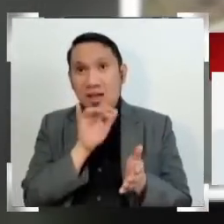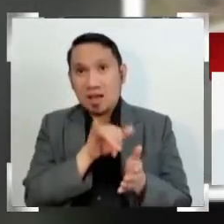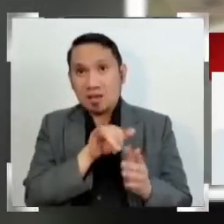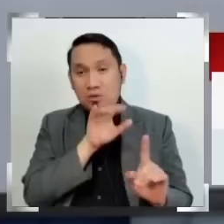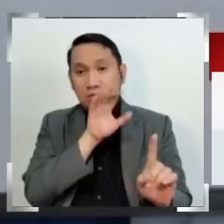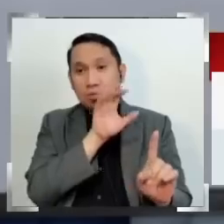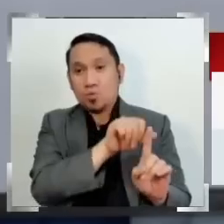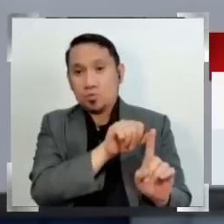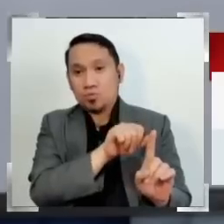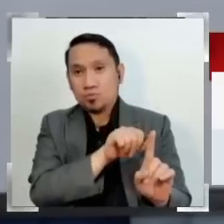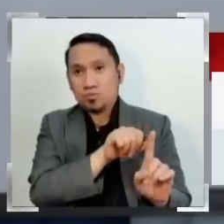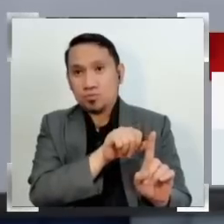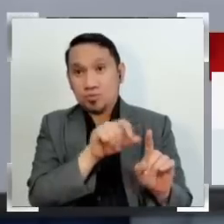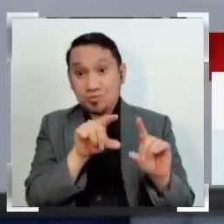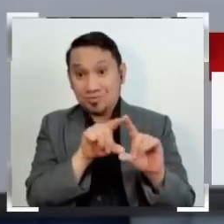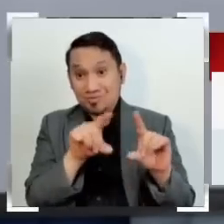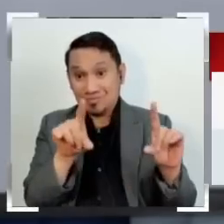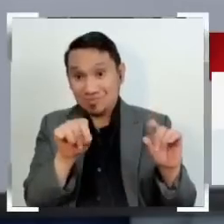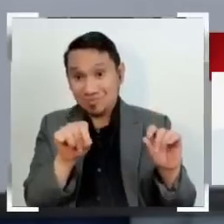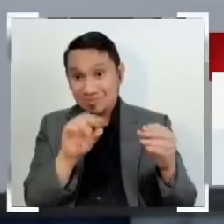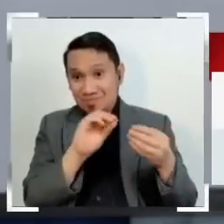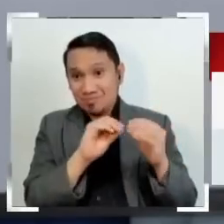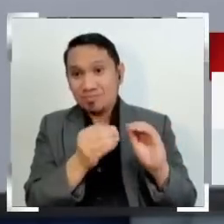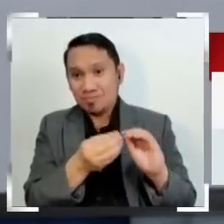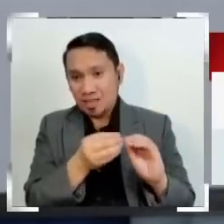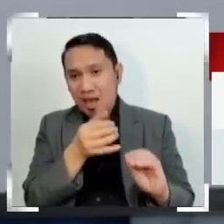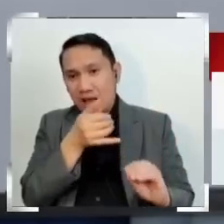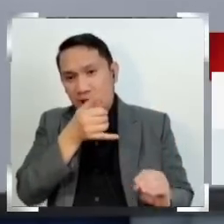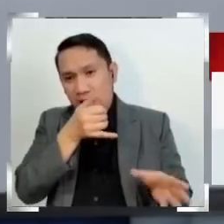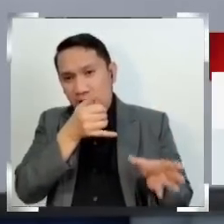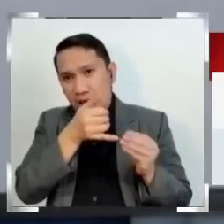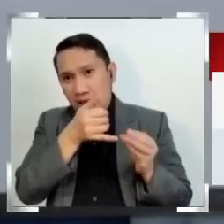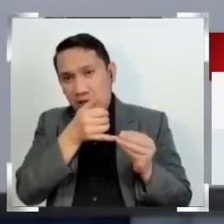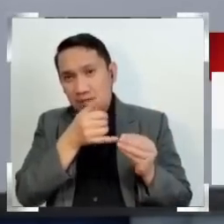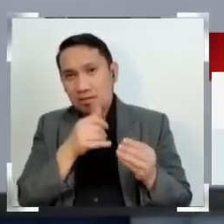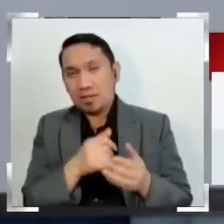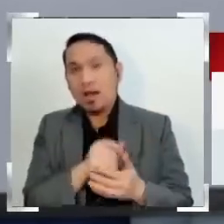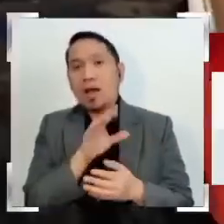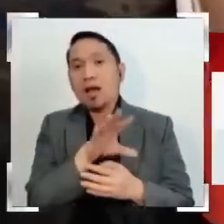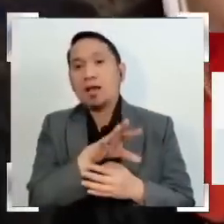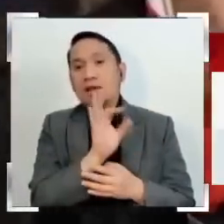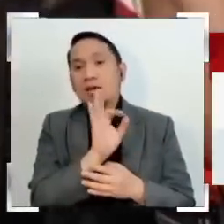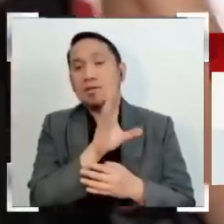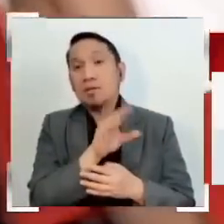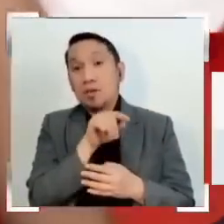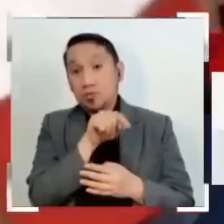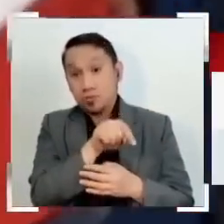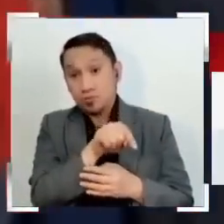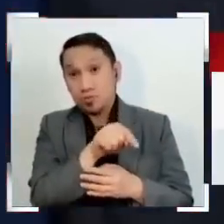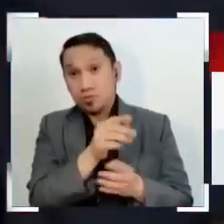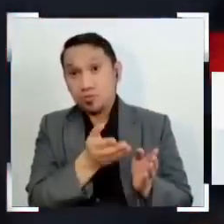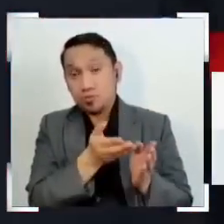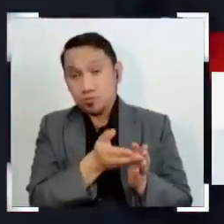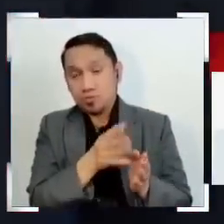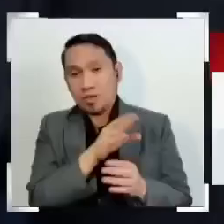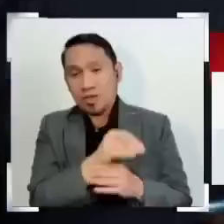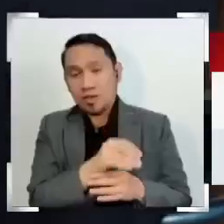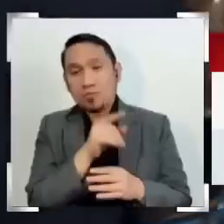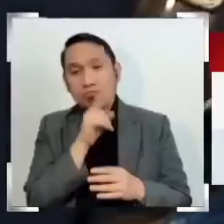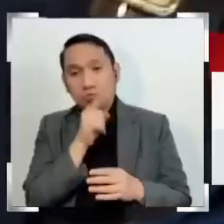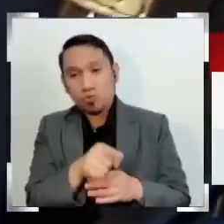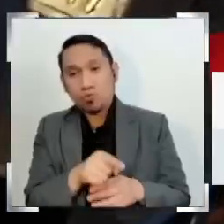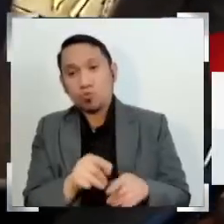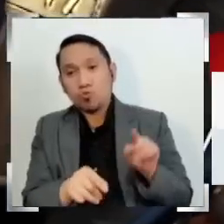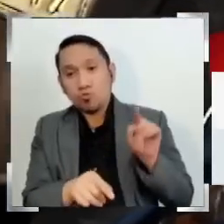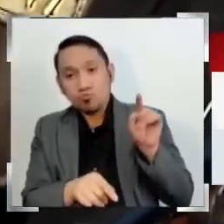pagkakaaresto. Nahanap nga natin ito sa mismong paradahan. At doon mismo sa paradahan, itinuro ng biktima na iyon